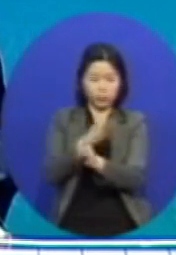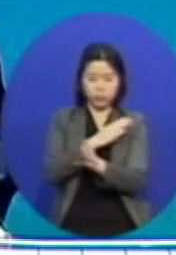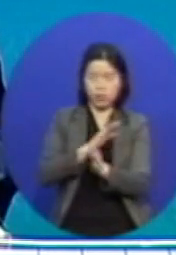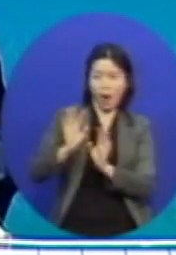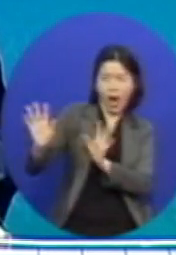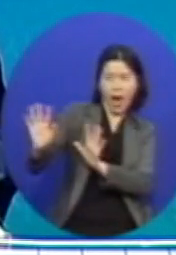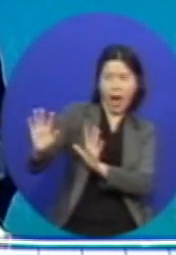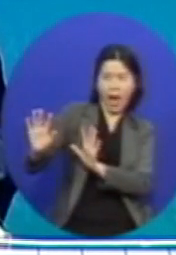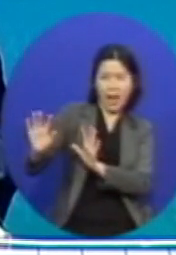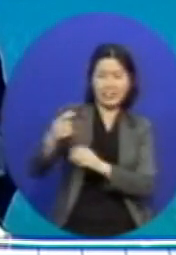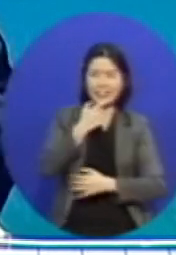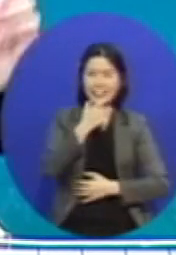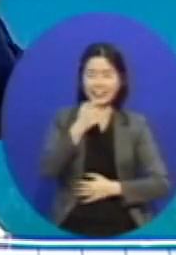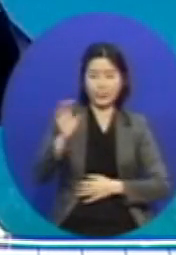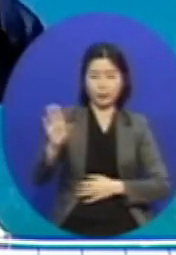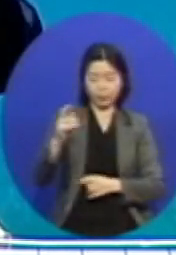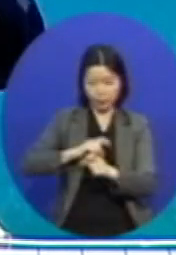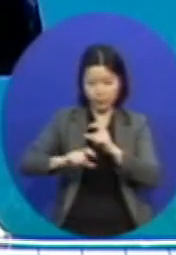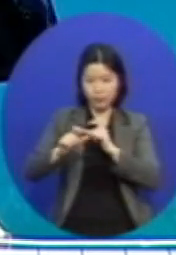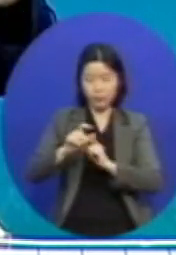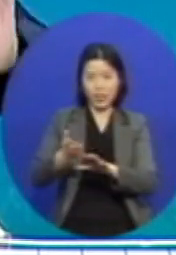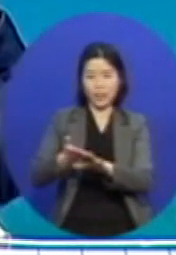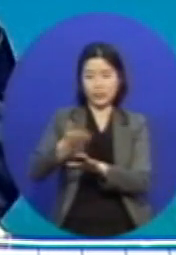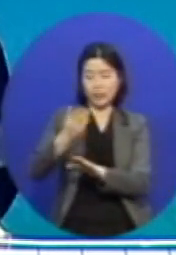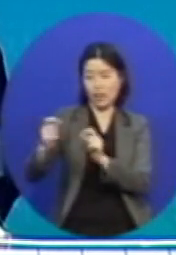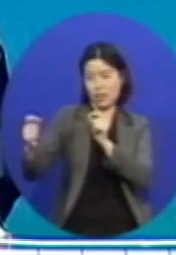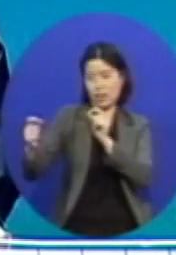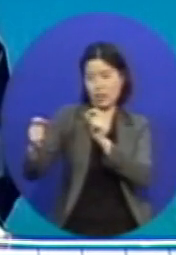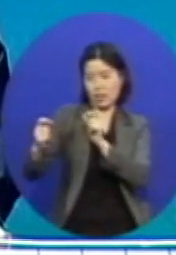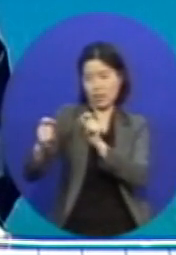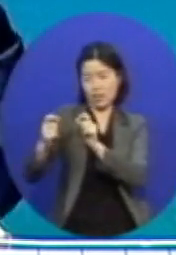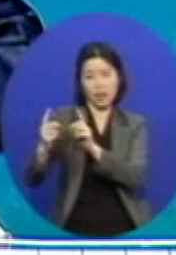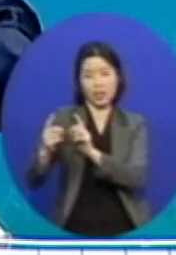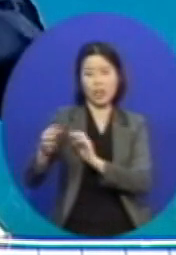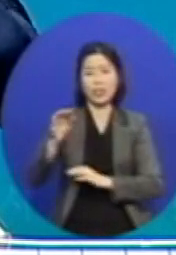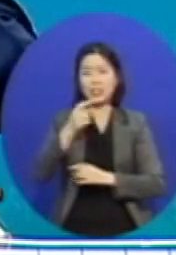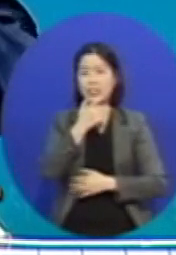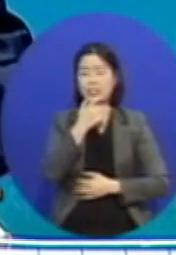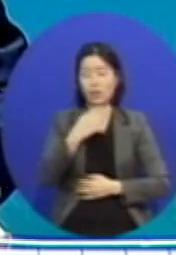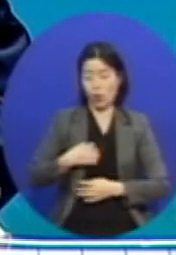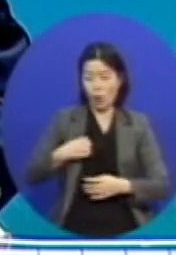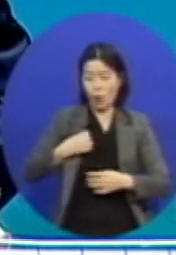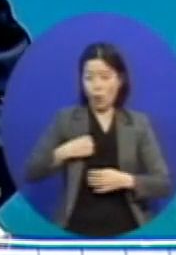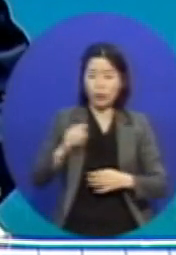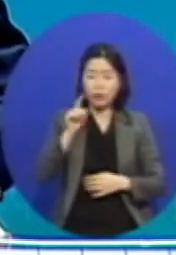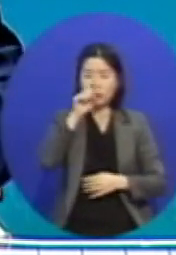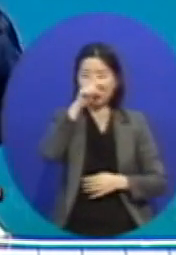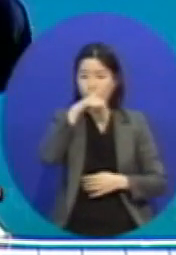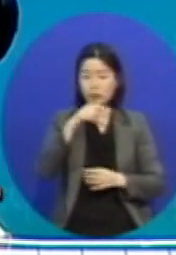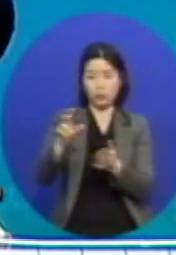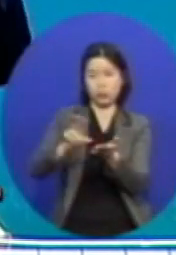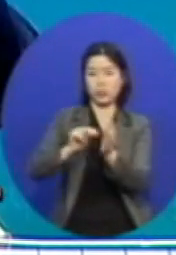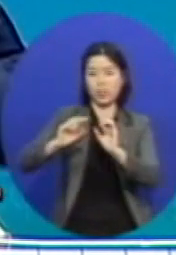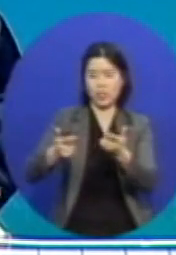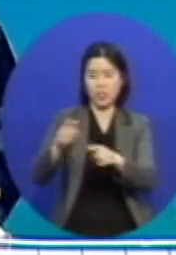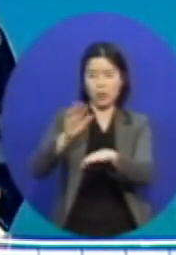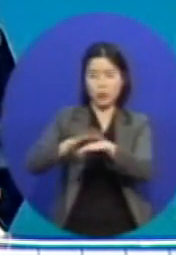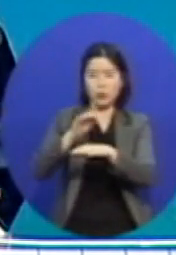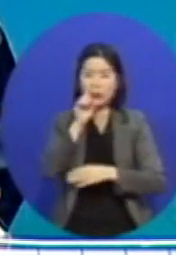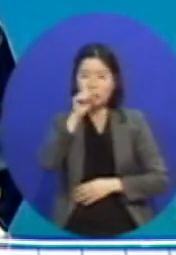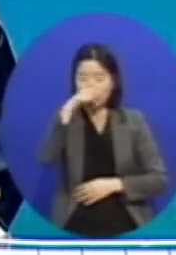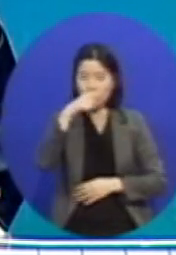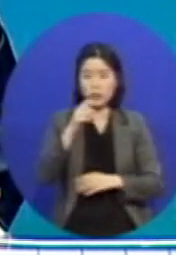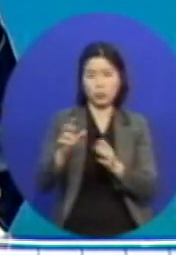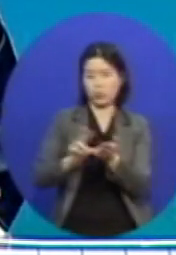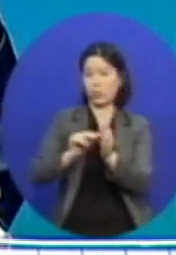생겨요 더이상 그거 그 가까이 하고 싶지 않습니다 5 떨어지는게 문제가 아니에요 손이 더러워지는 것과도